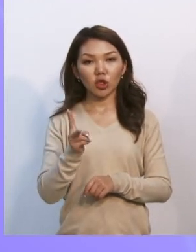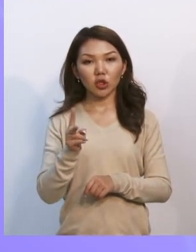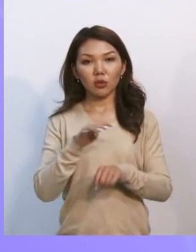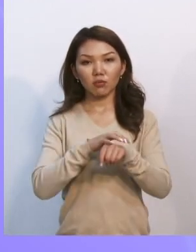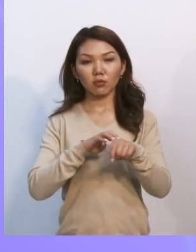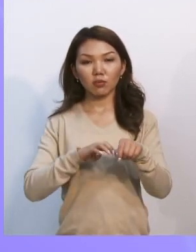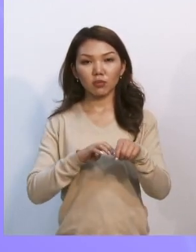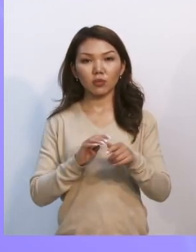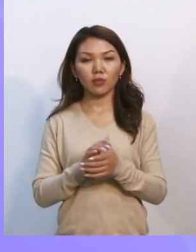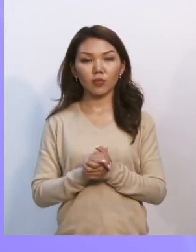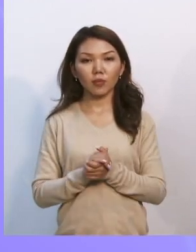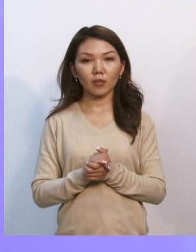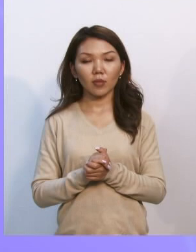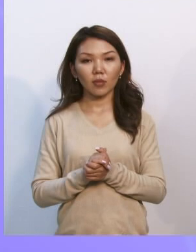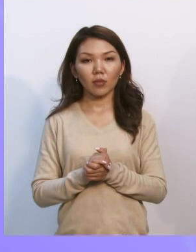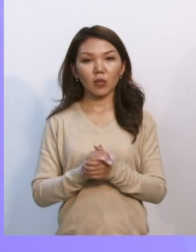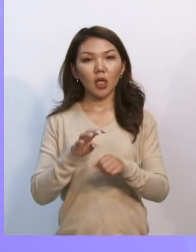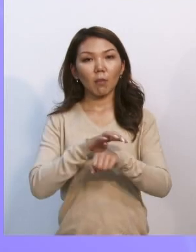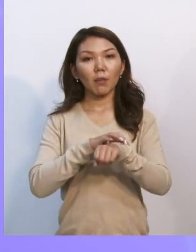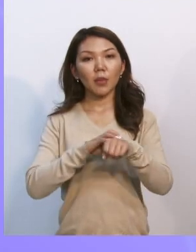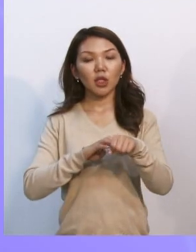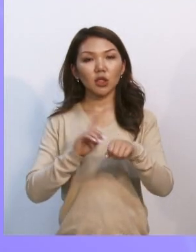Мышык эмне ичет?